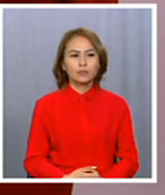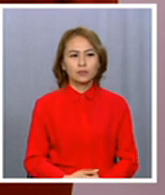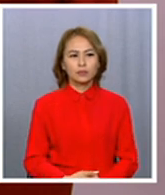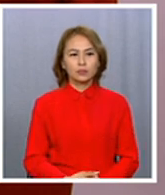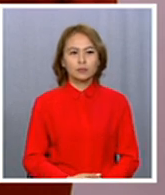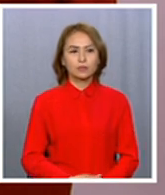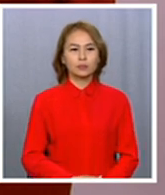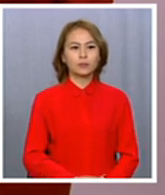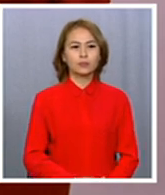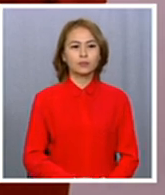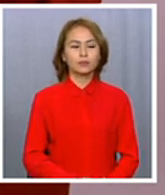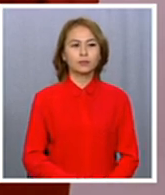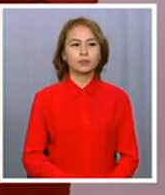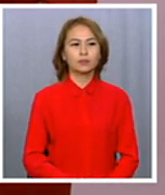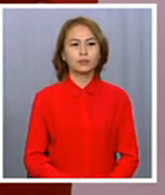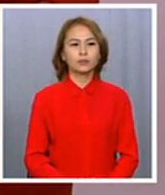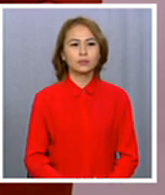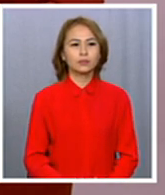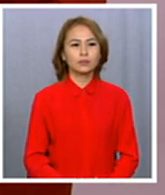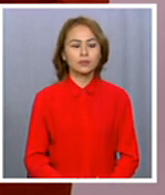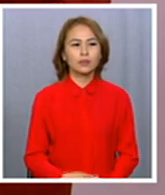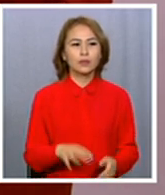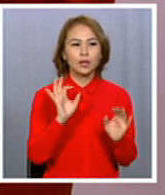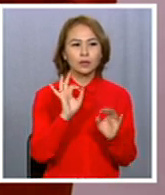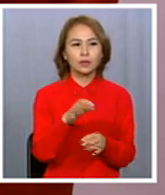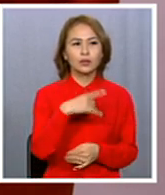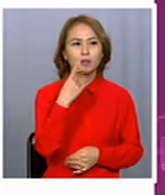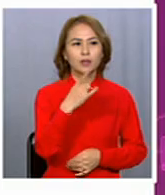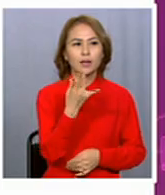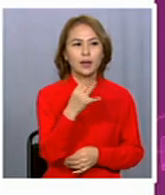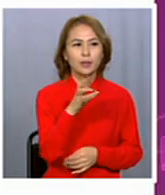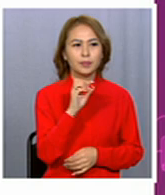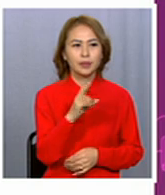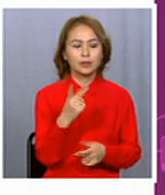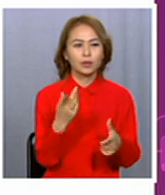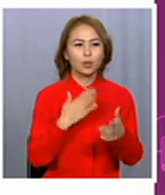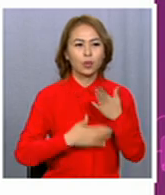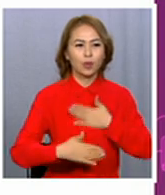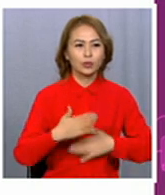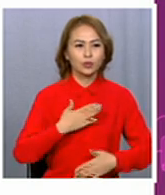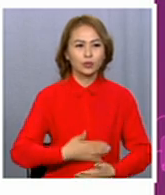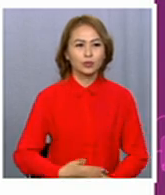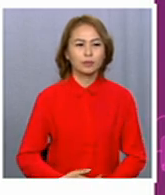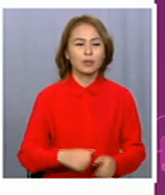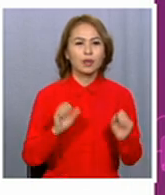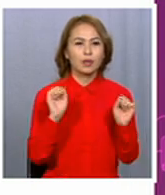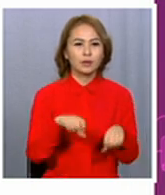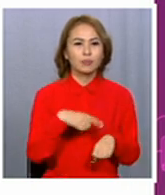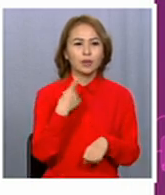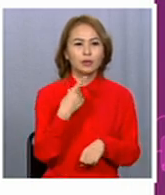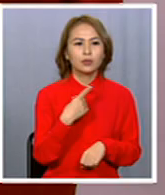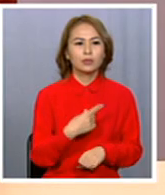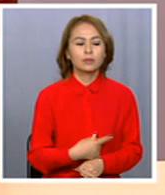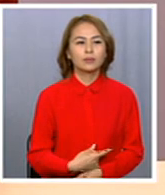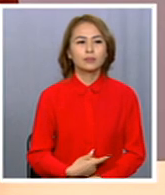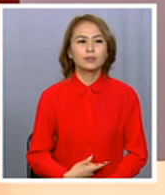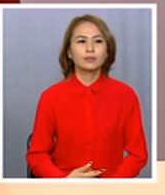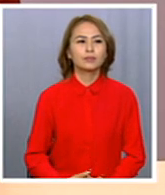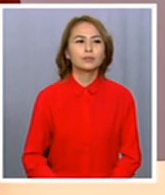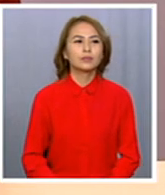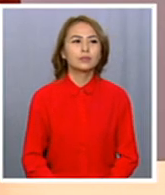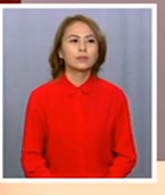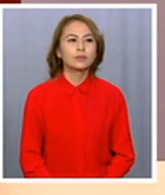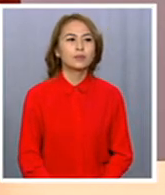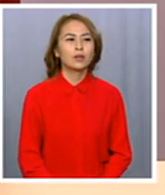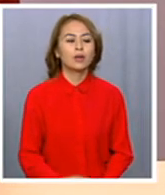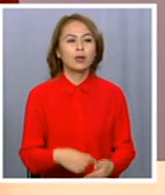көрейік. Дұрыс айтасыңдар балалар, бұл бөлімді Райымбектің қуанышы деп атасақ болады. Балалар,